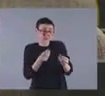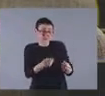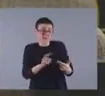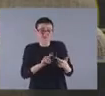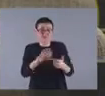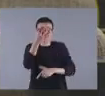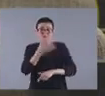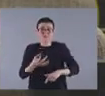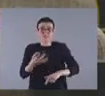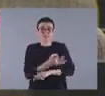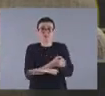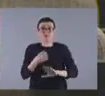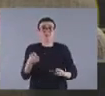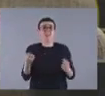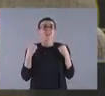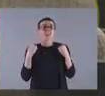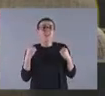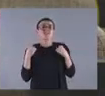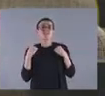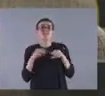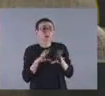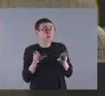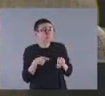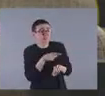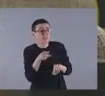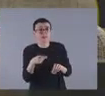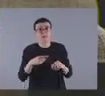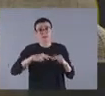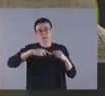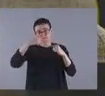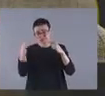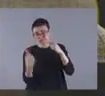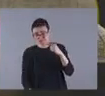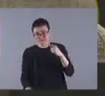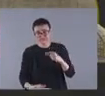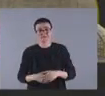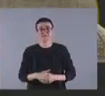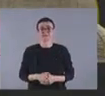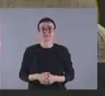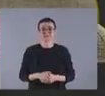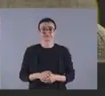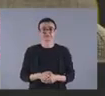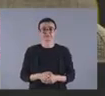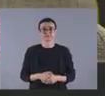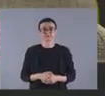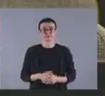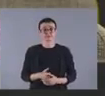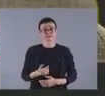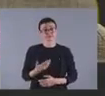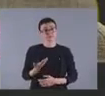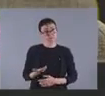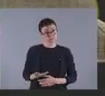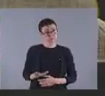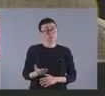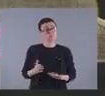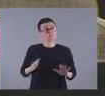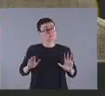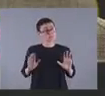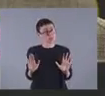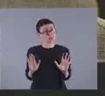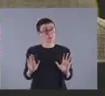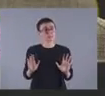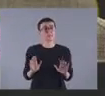saurait suffire. En effet, le bilan du SPE indique qu'entre 2014 et